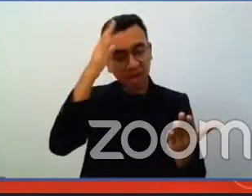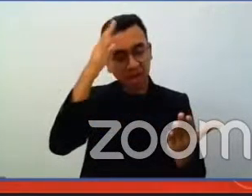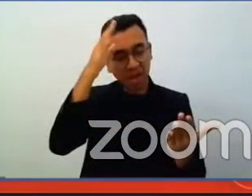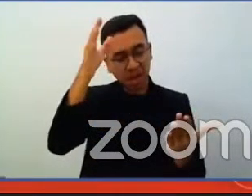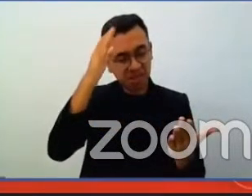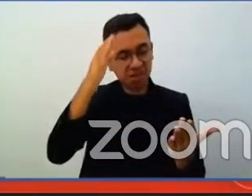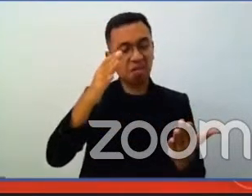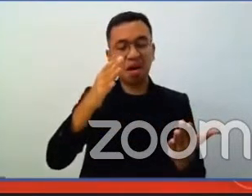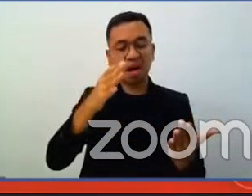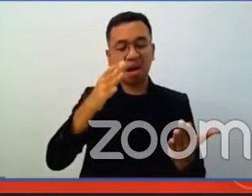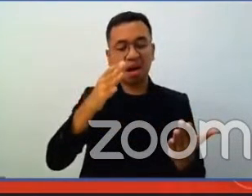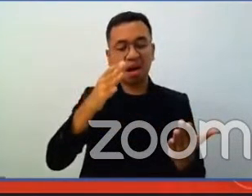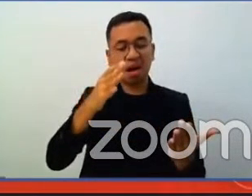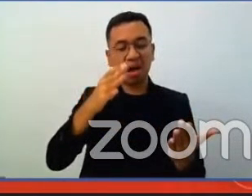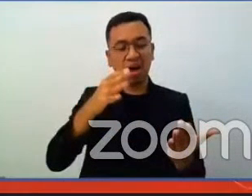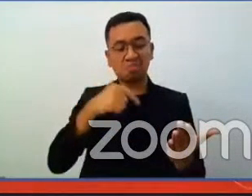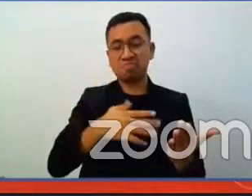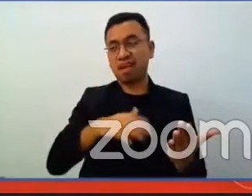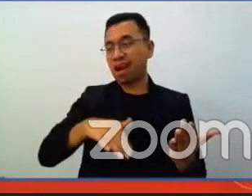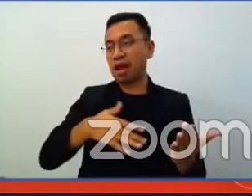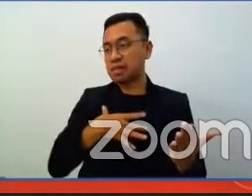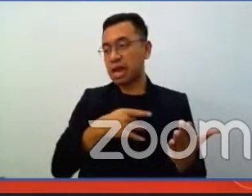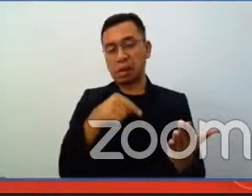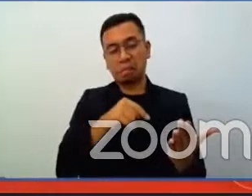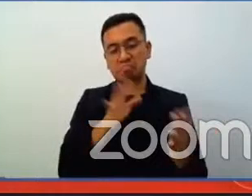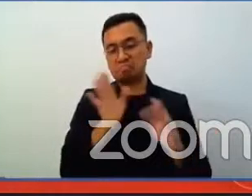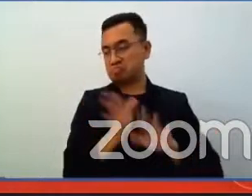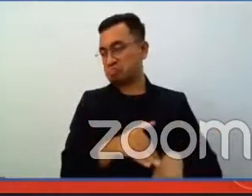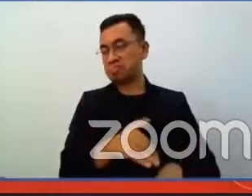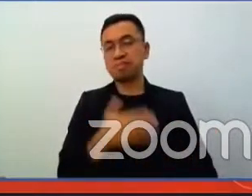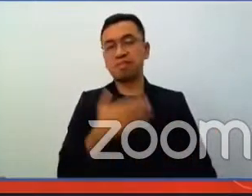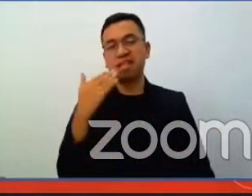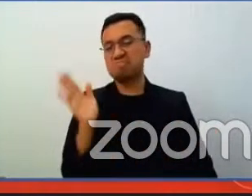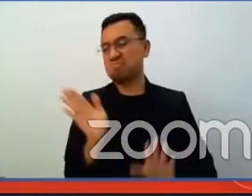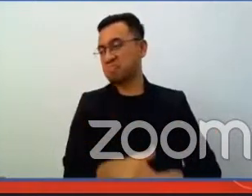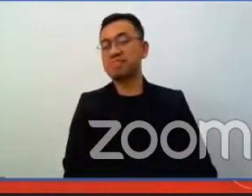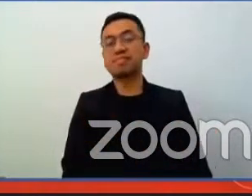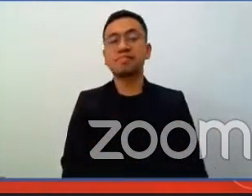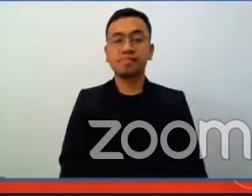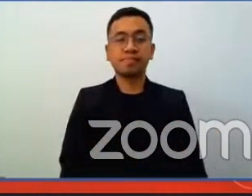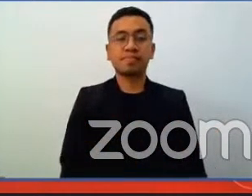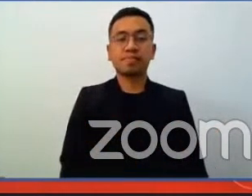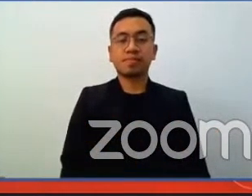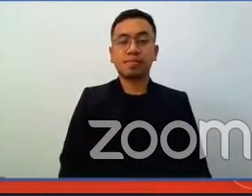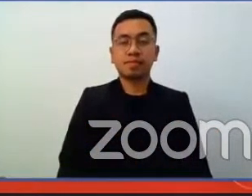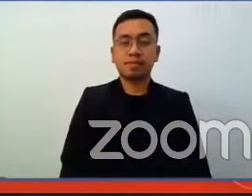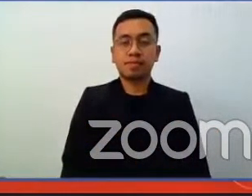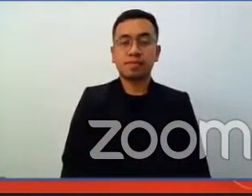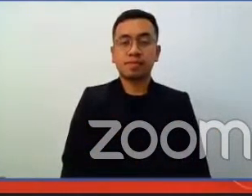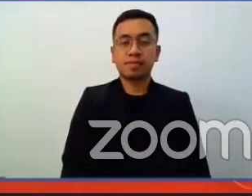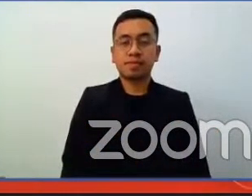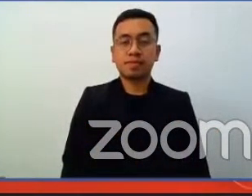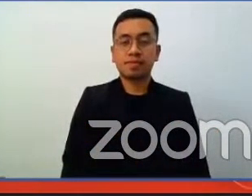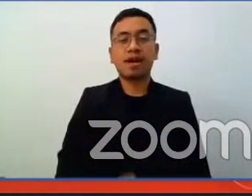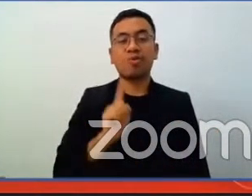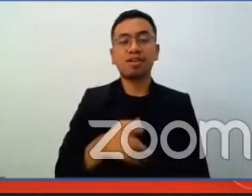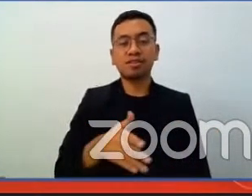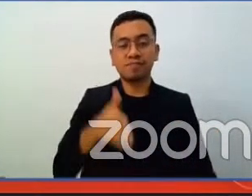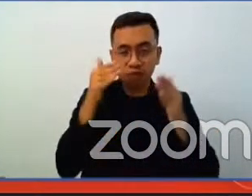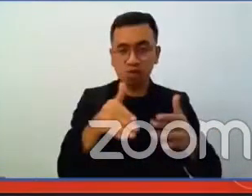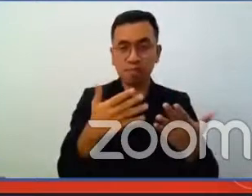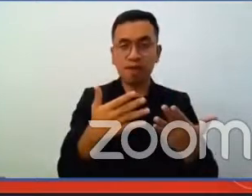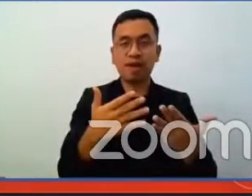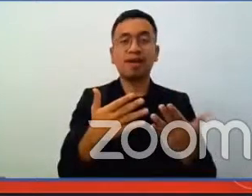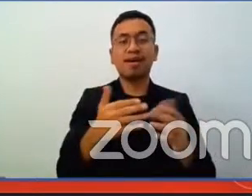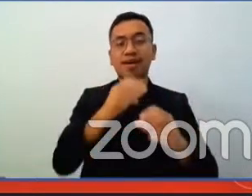bingung dan ujung-ujungnya akan hilang tertarikannya. Ya. Itu yang perlu ditekankan